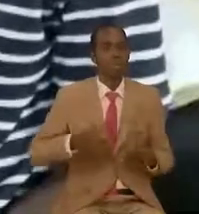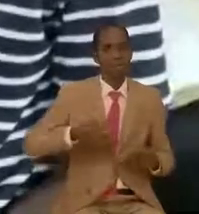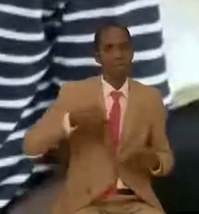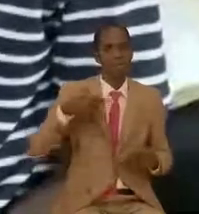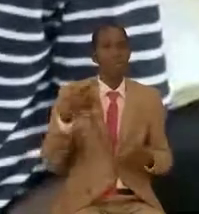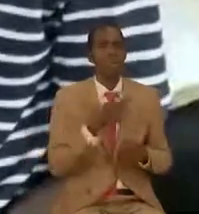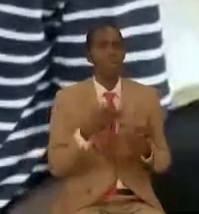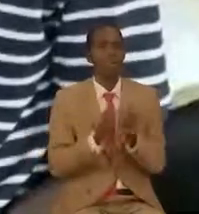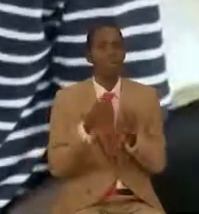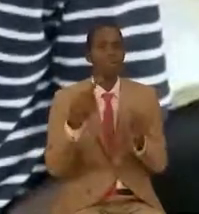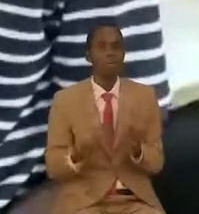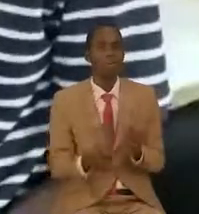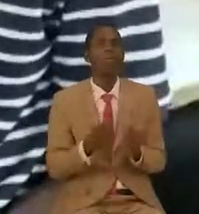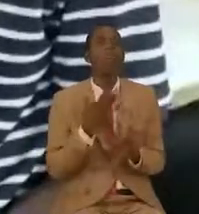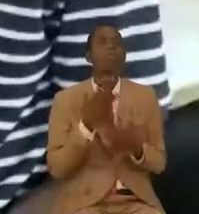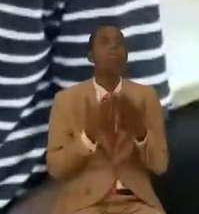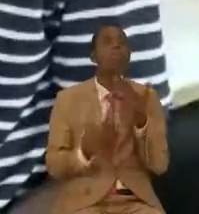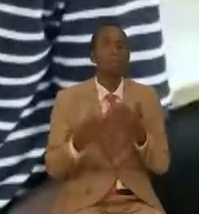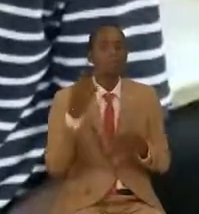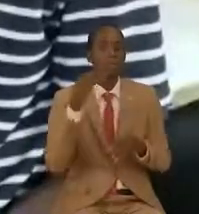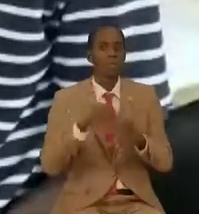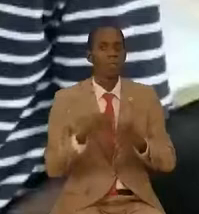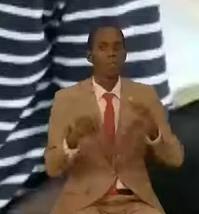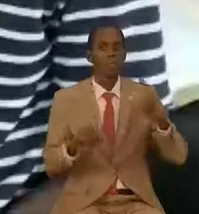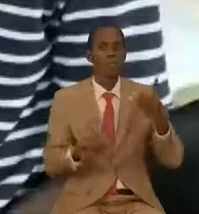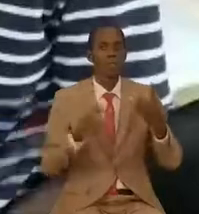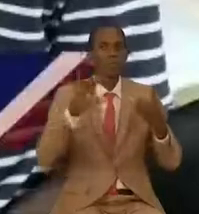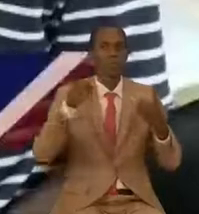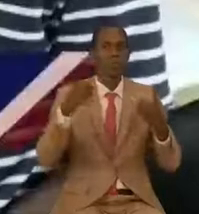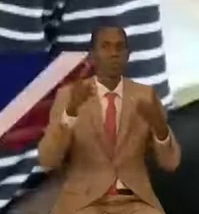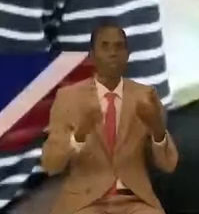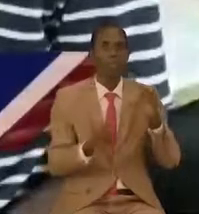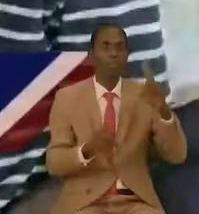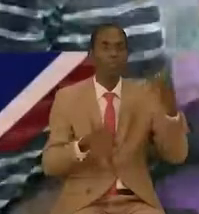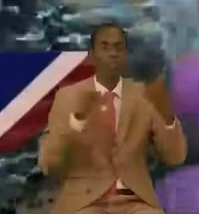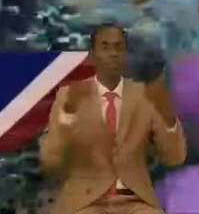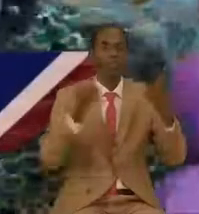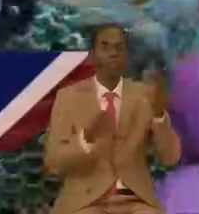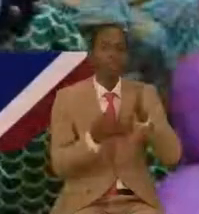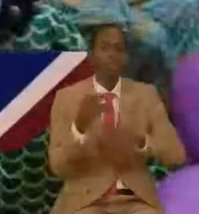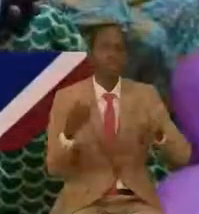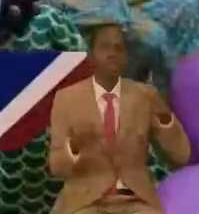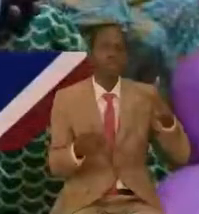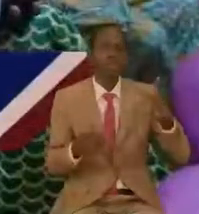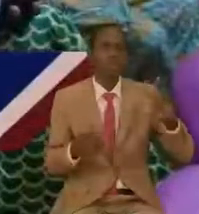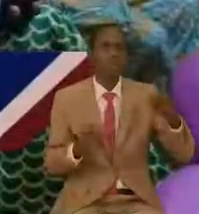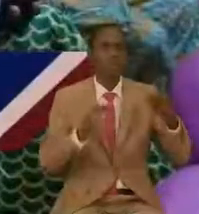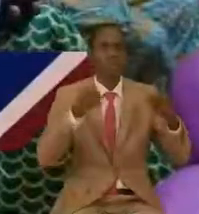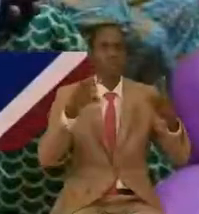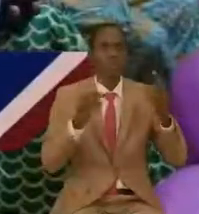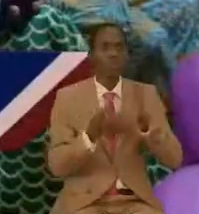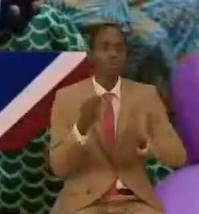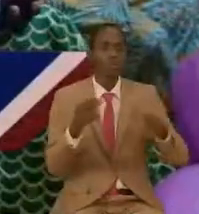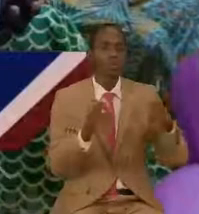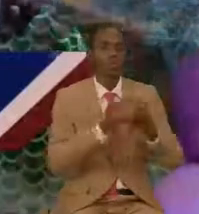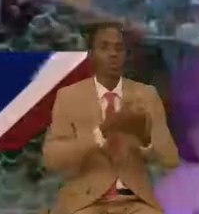tout est crucifié et la chair est crucifiée avec ses passions et ses désirs. 1